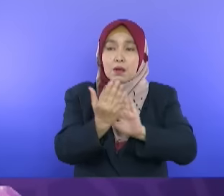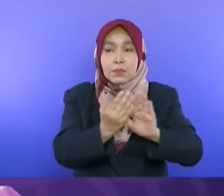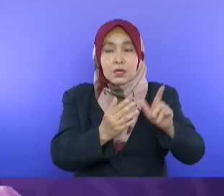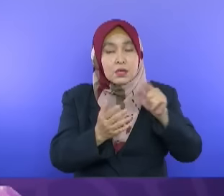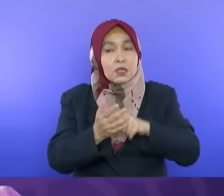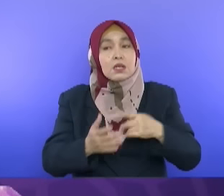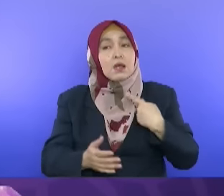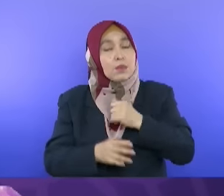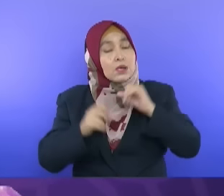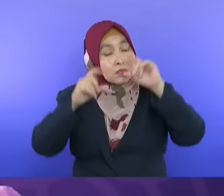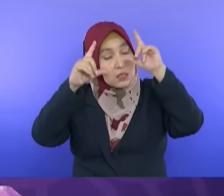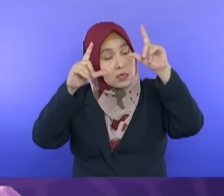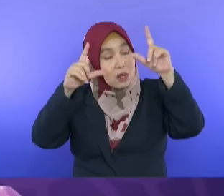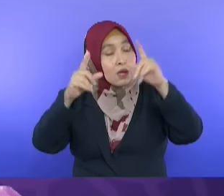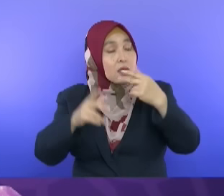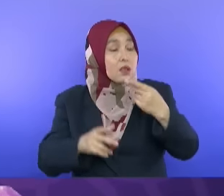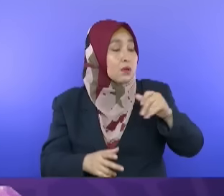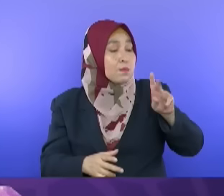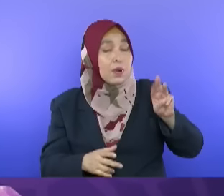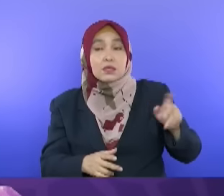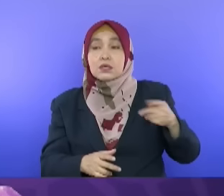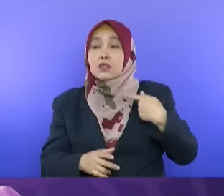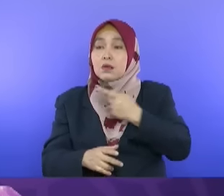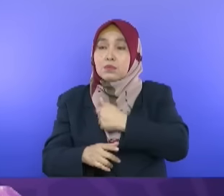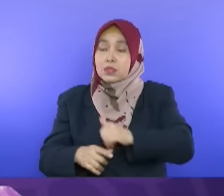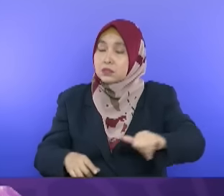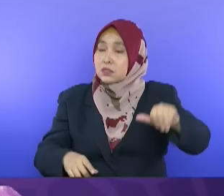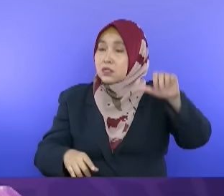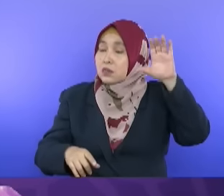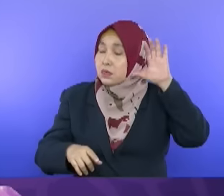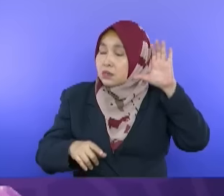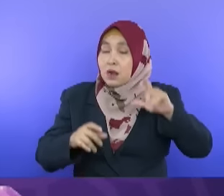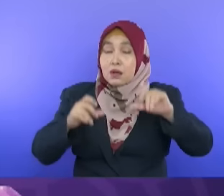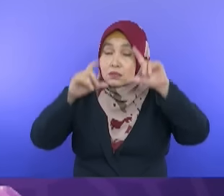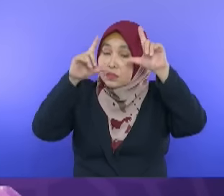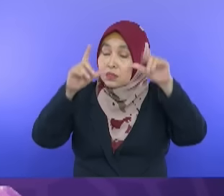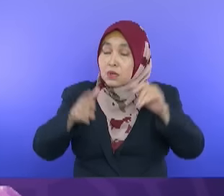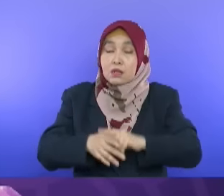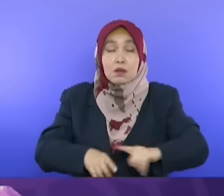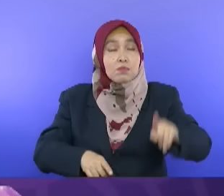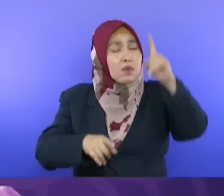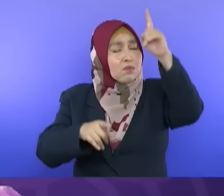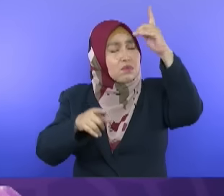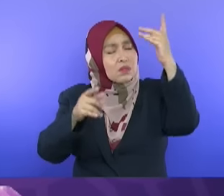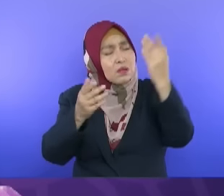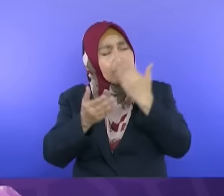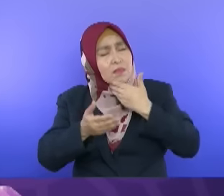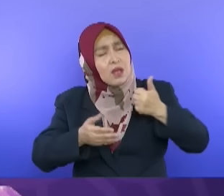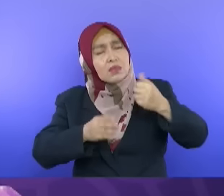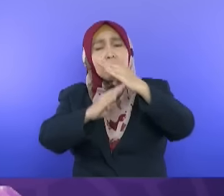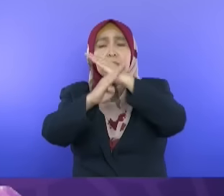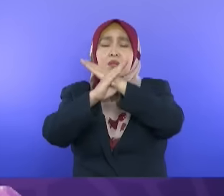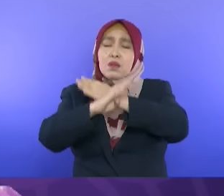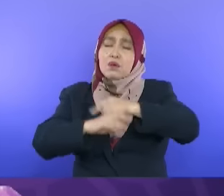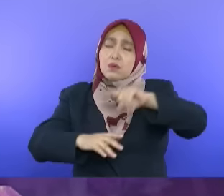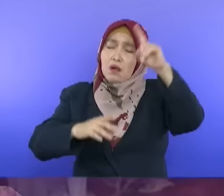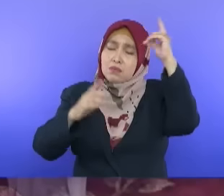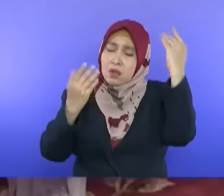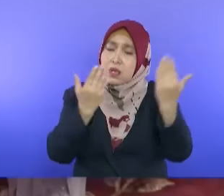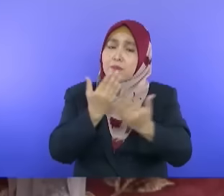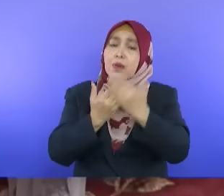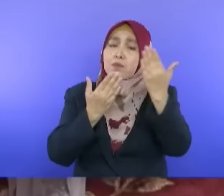kami sadar akan hikmahnya Ya Allah kami sedangkan Hikmah di sebaliknya ya Allah engkaulah sebaik-baik pelindungi Allah Engkaulah yang